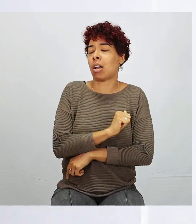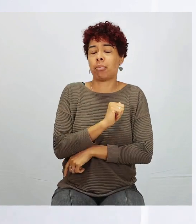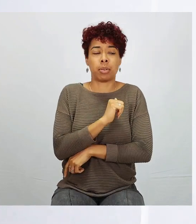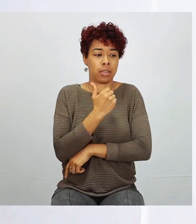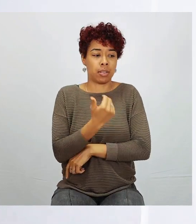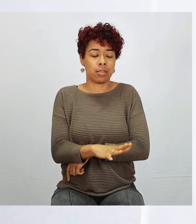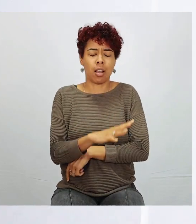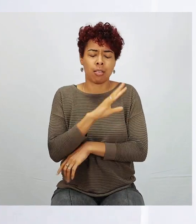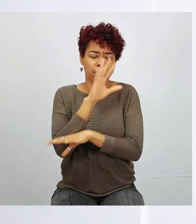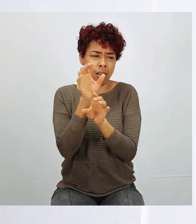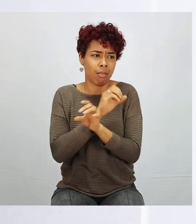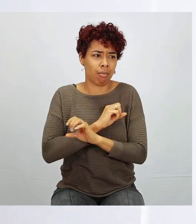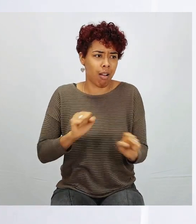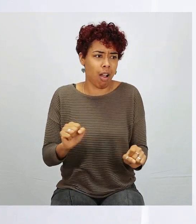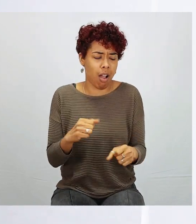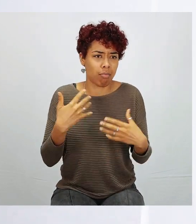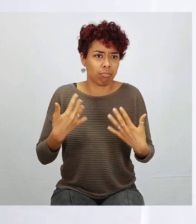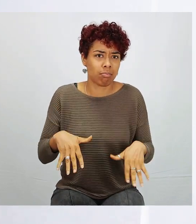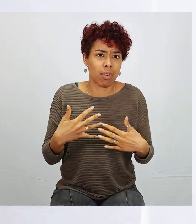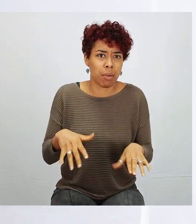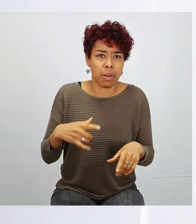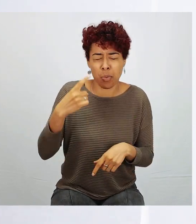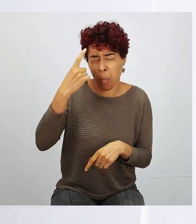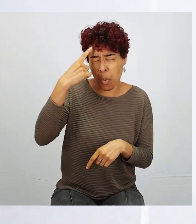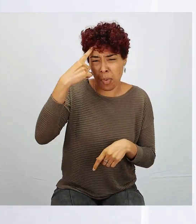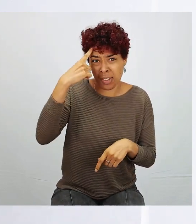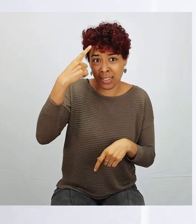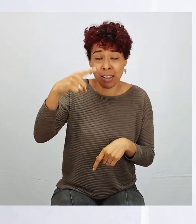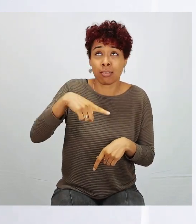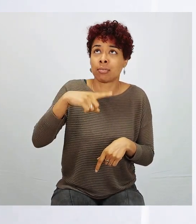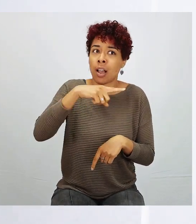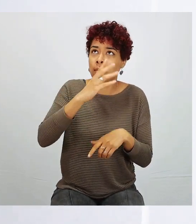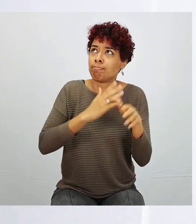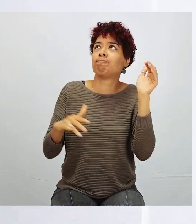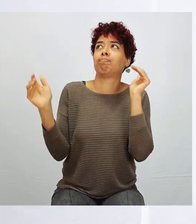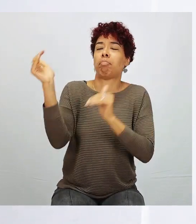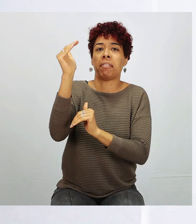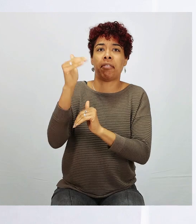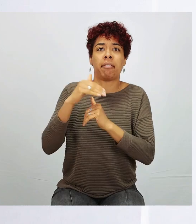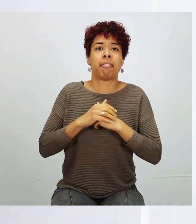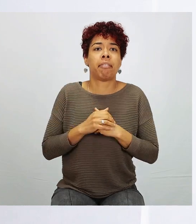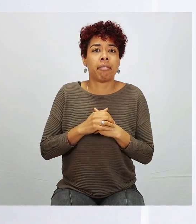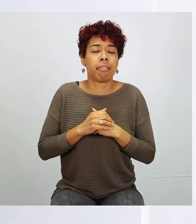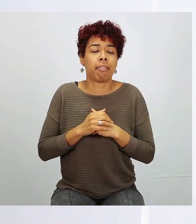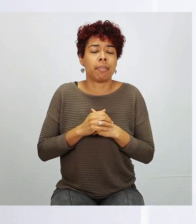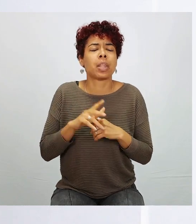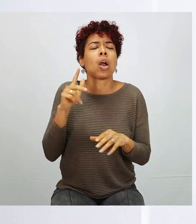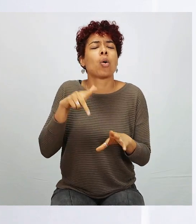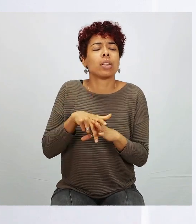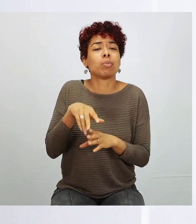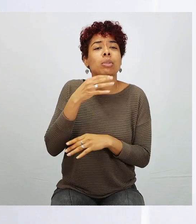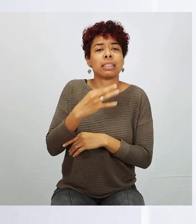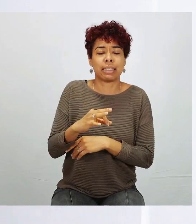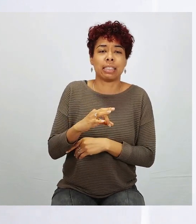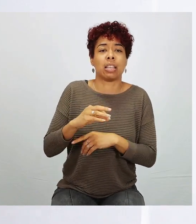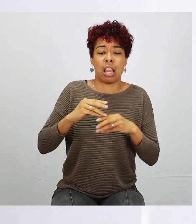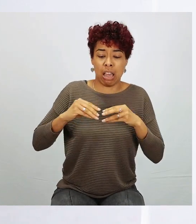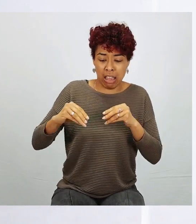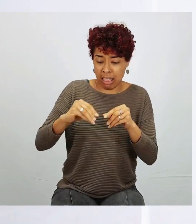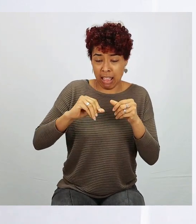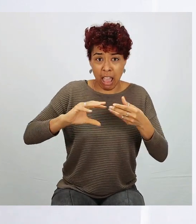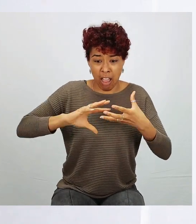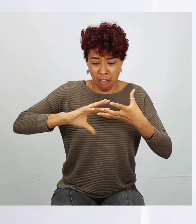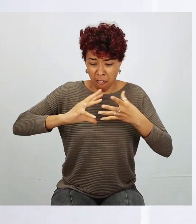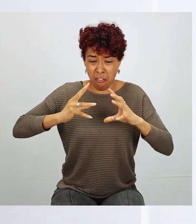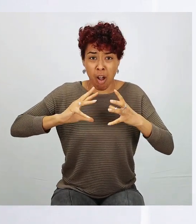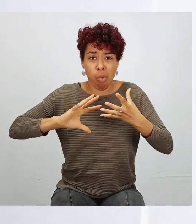chose d'extraordinaire. Ça dépasse notre imagination. De prendre, comme il dit tout au début, la terre était informe